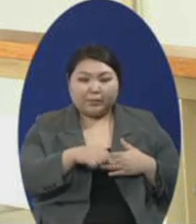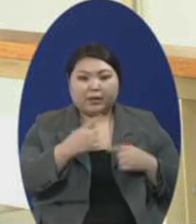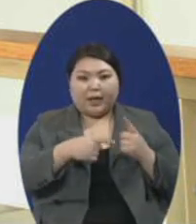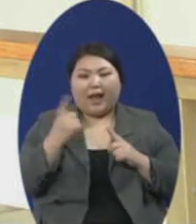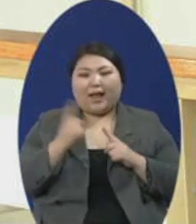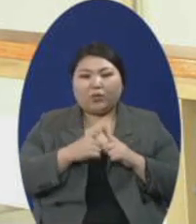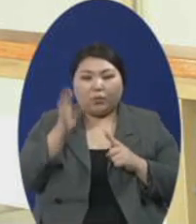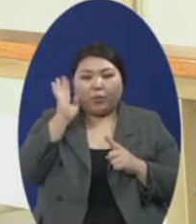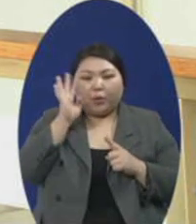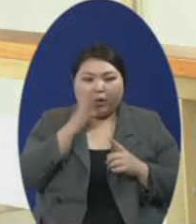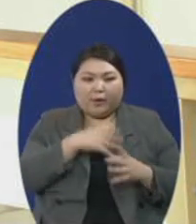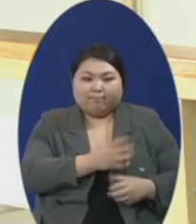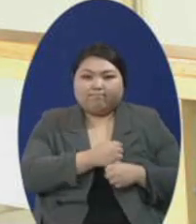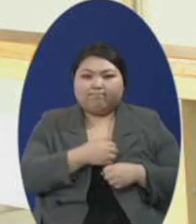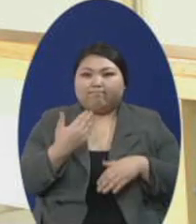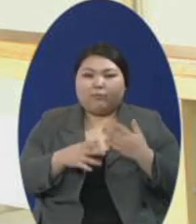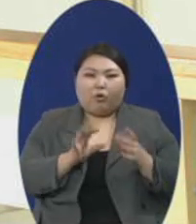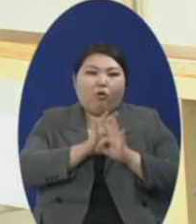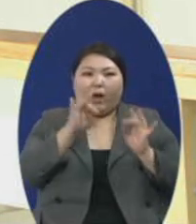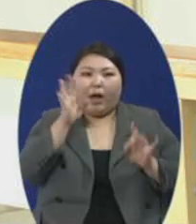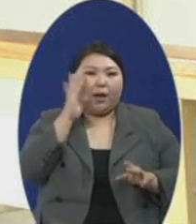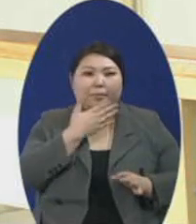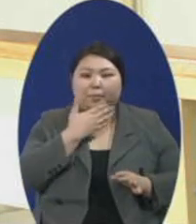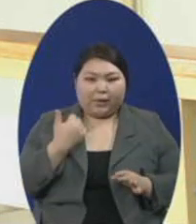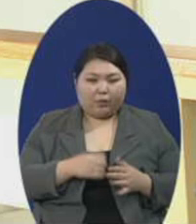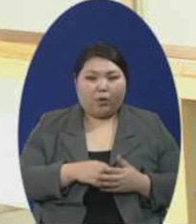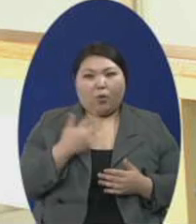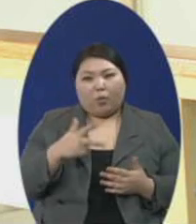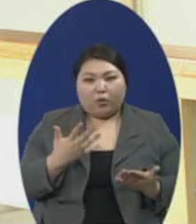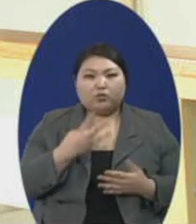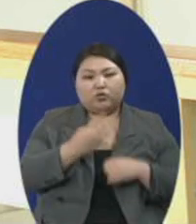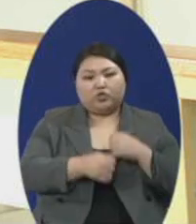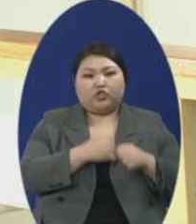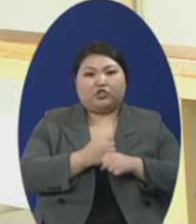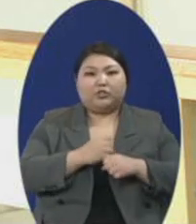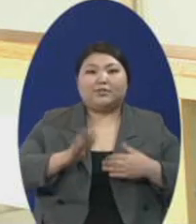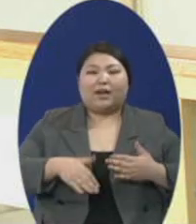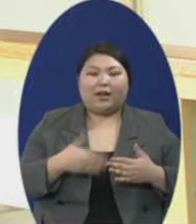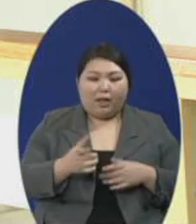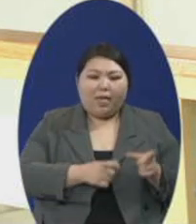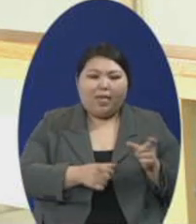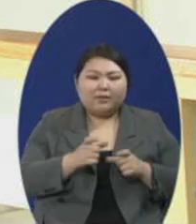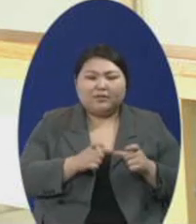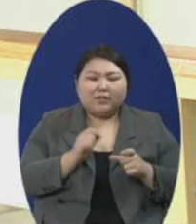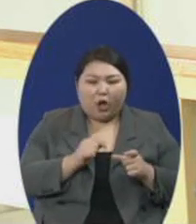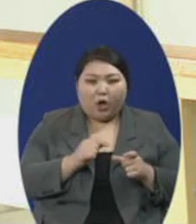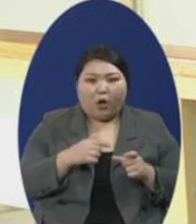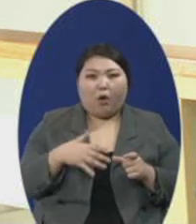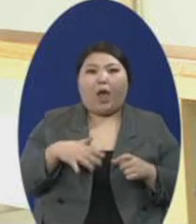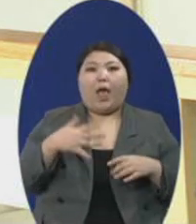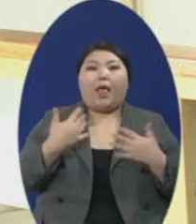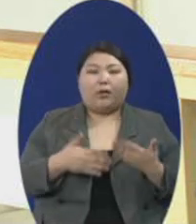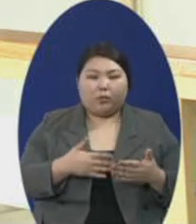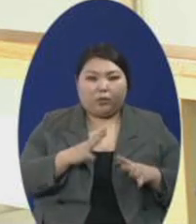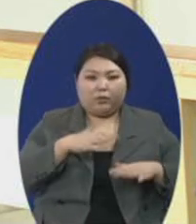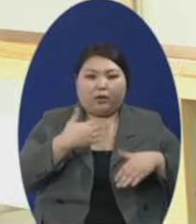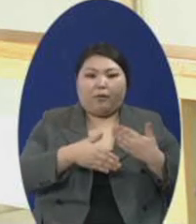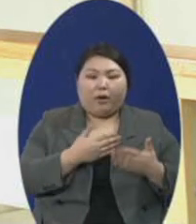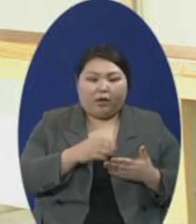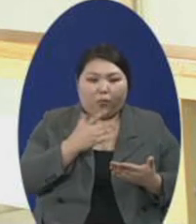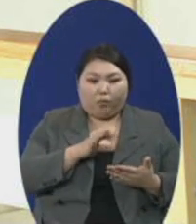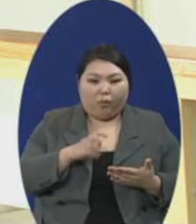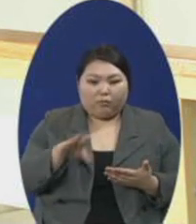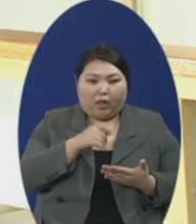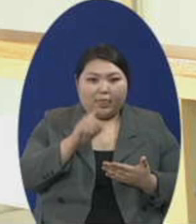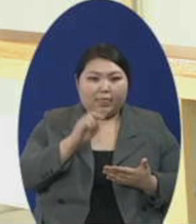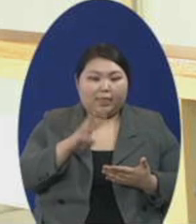бодлоор авч явах нь арга байхгүй байна. А 3 4 жилийн дараа эдийн засаг арай солонгороод одоо юм уу жоо ил болсны